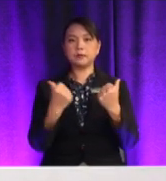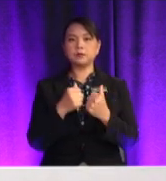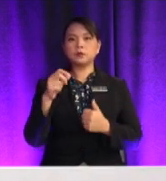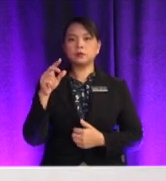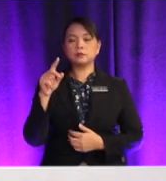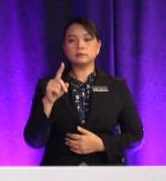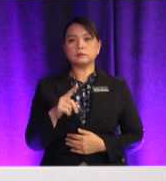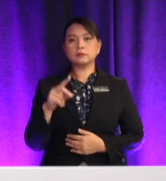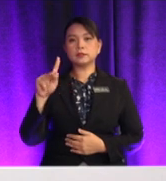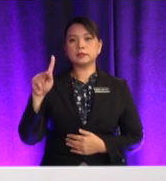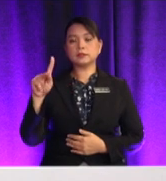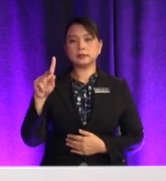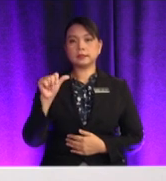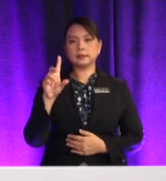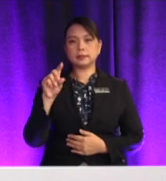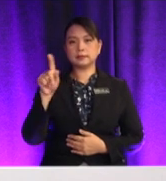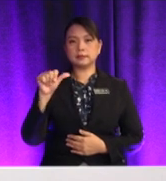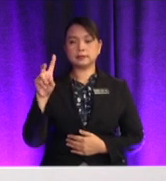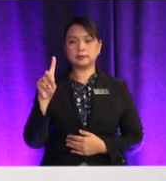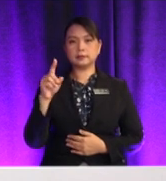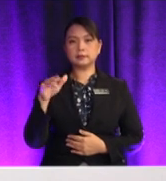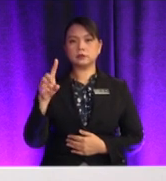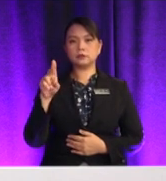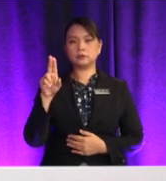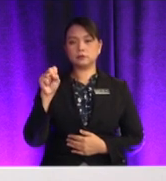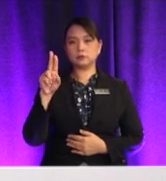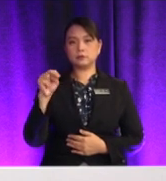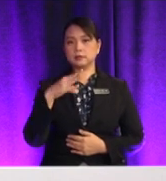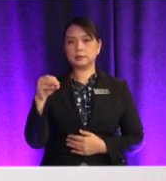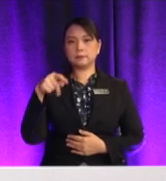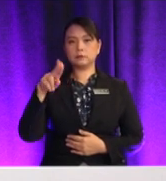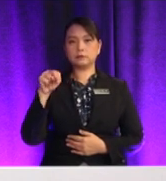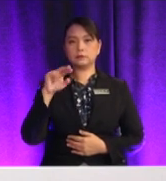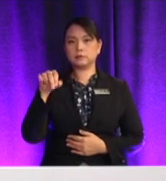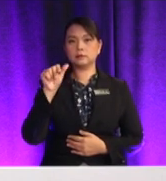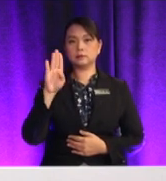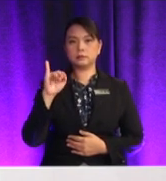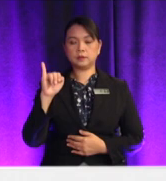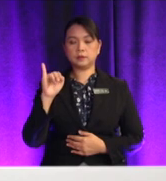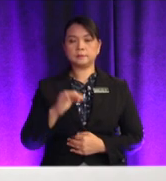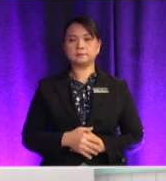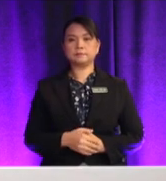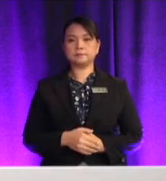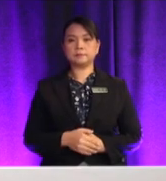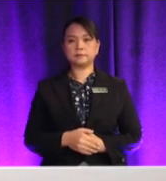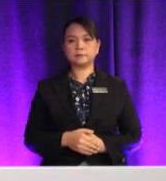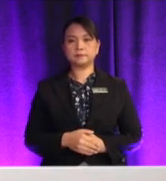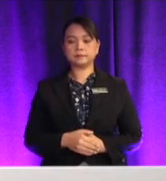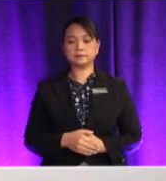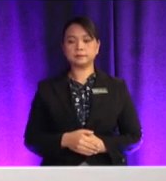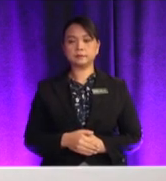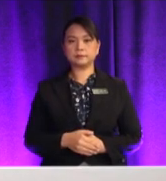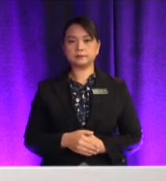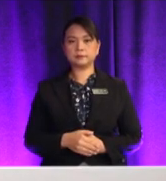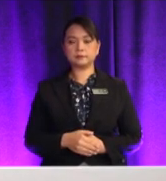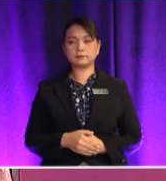Kaum Kadazan, Dusun, Punjabi. Betul ya, Nikki? Tahniah, Nikki. Okey, saya tambah sedikit lagi. Selain daripada